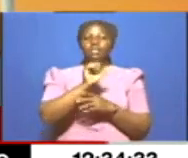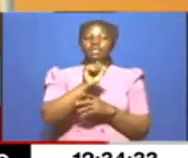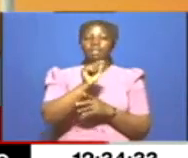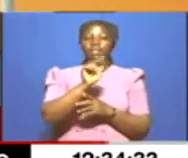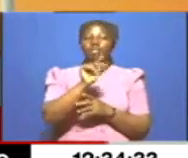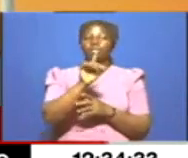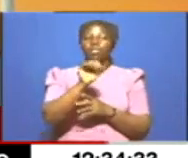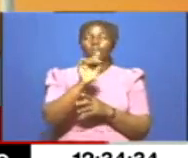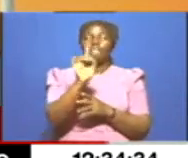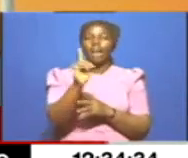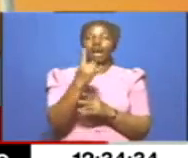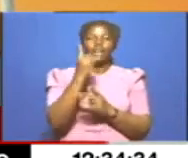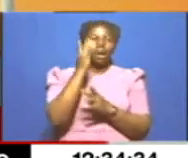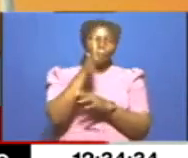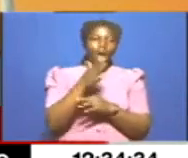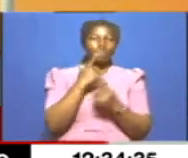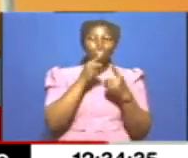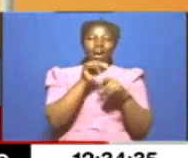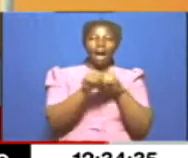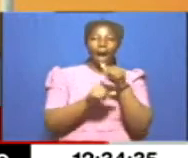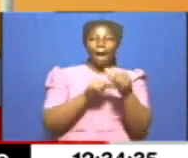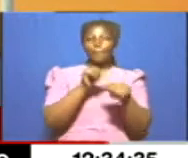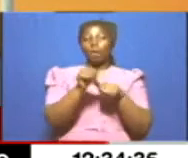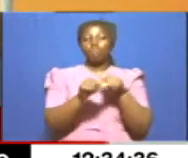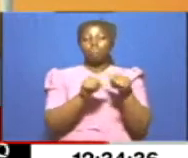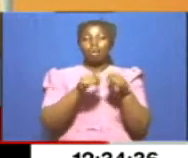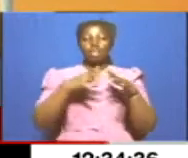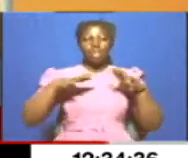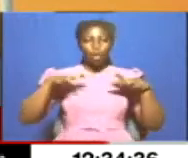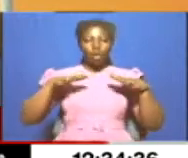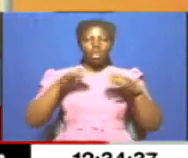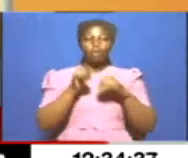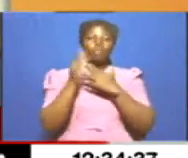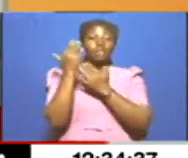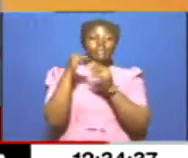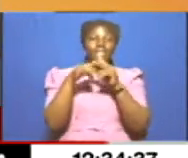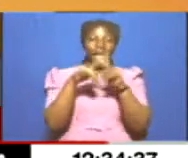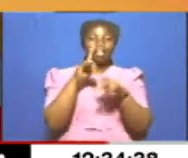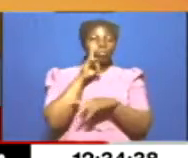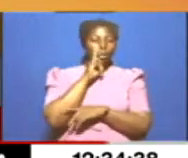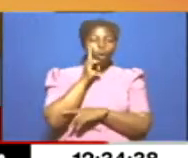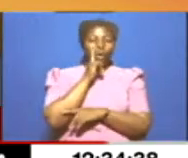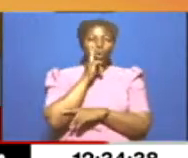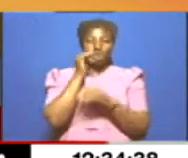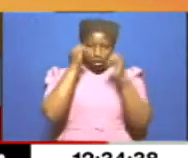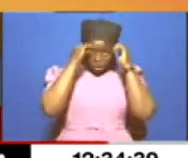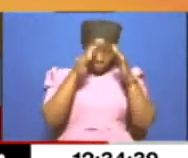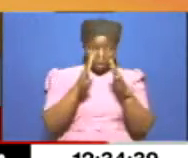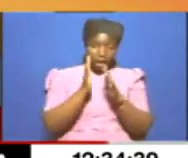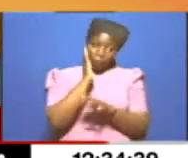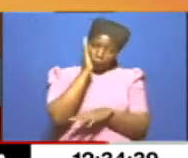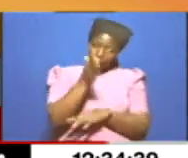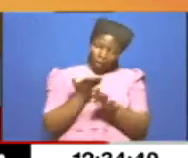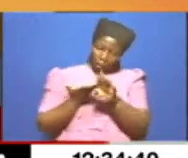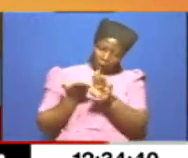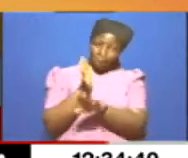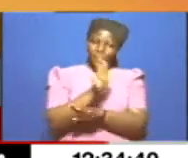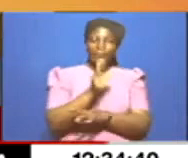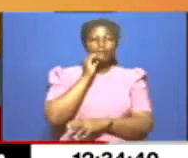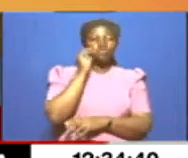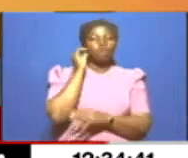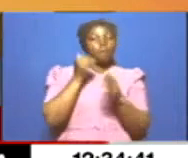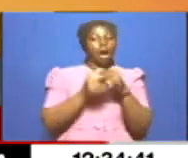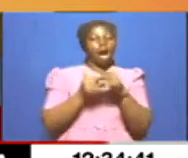tutuzungumze kuhusiana na likizo ambayo tunatarajia kwamba kuanzia hapo kesho wanafunzi watakuwa na rejea nyumbani baada ya